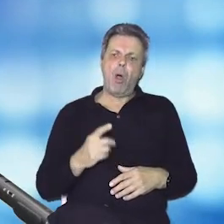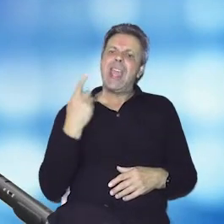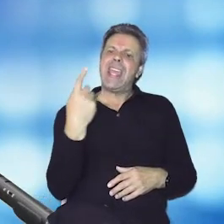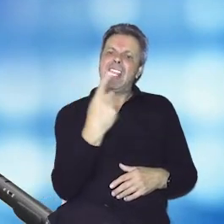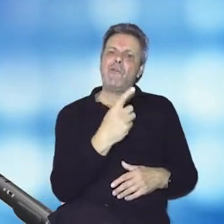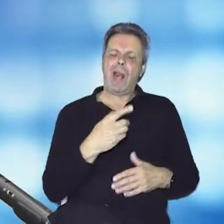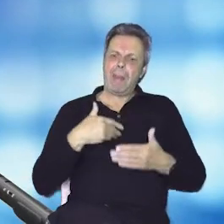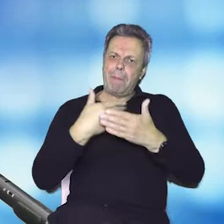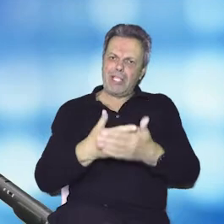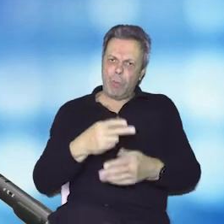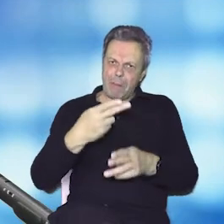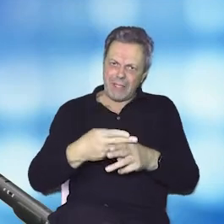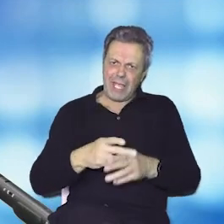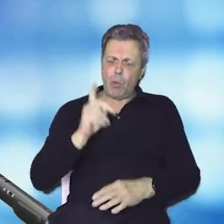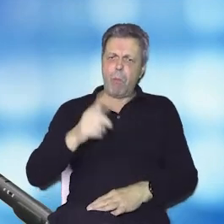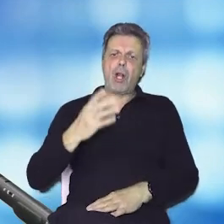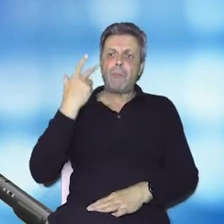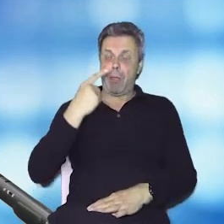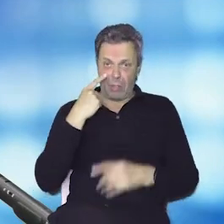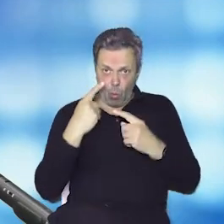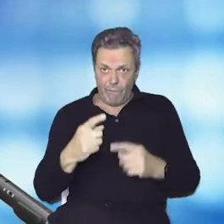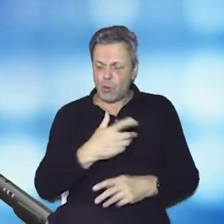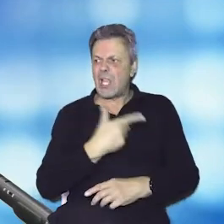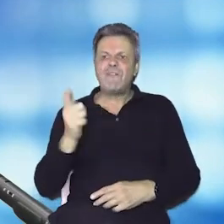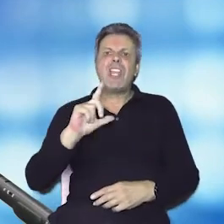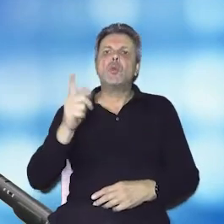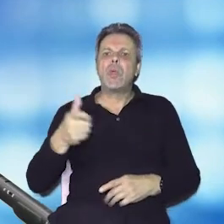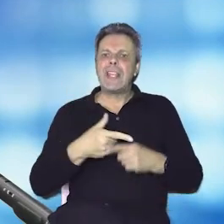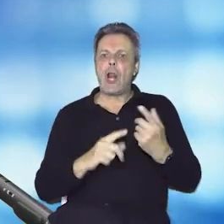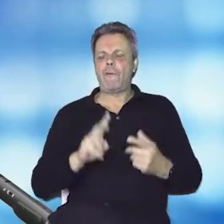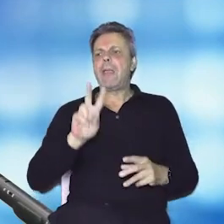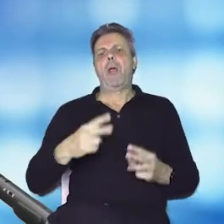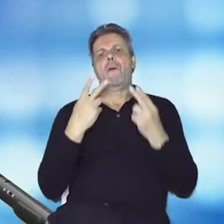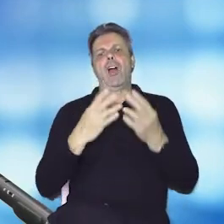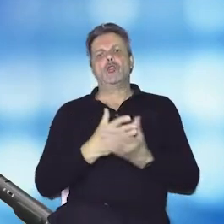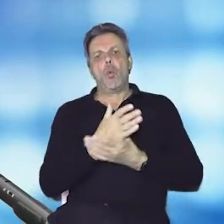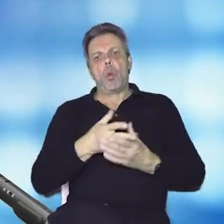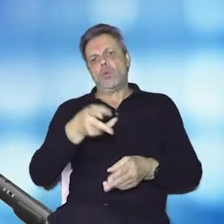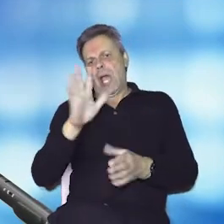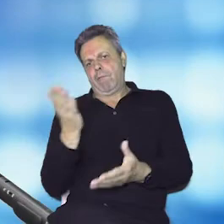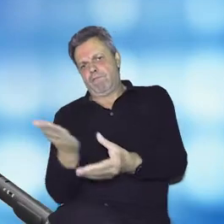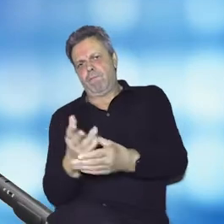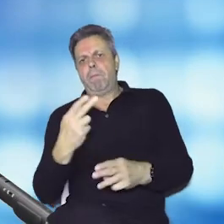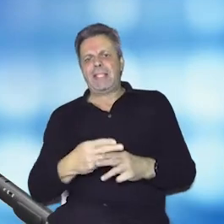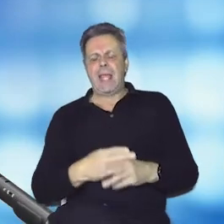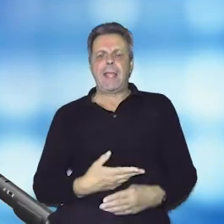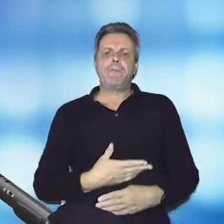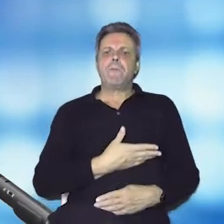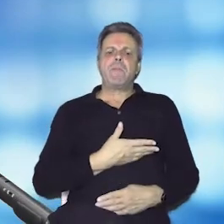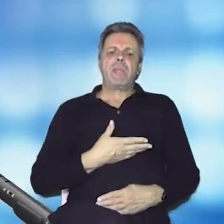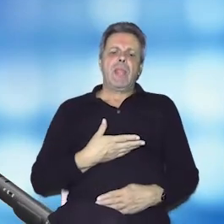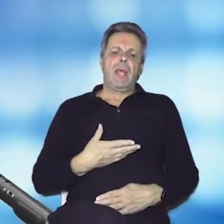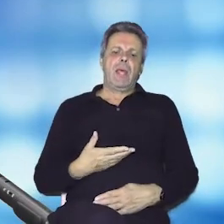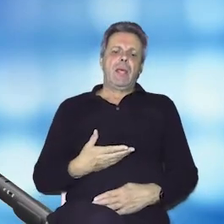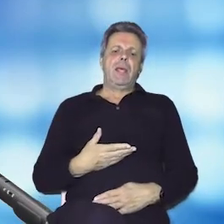pristup prema pacijentu, onda moramo imati u vidu da svi drugi parametri imaju jako važnu ulogu za pacijenta. Jer svi se kunu u pacijenta,